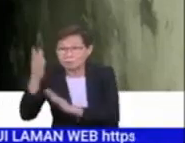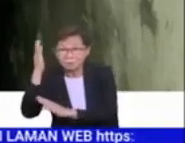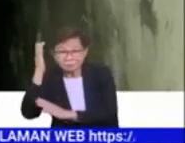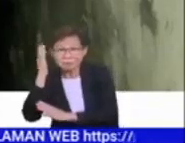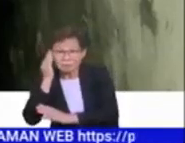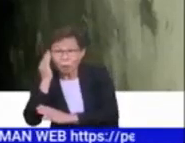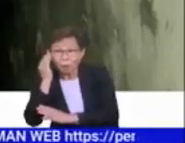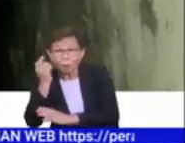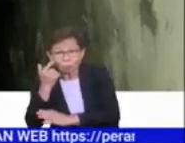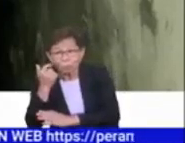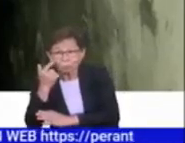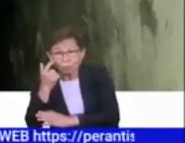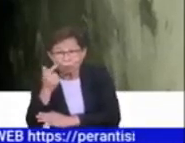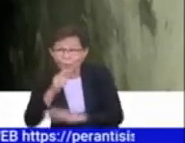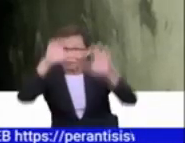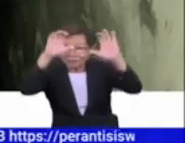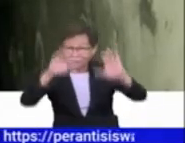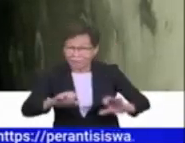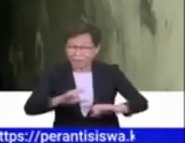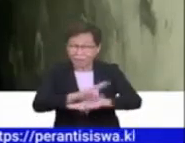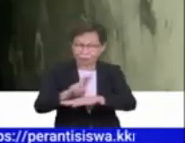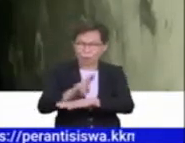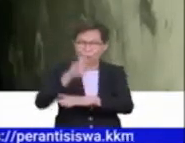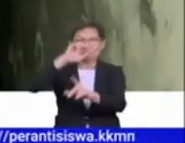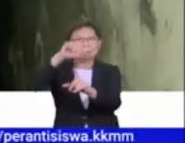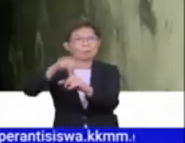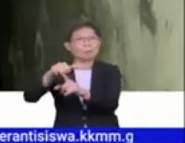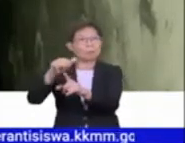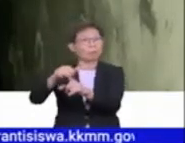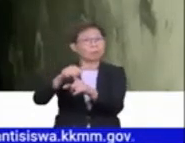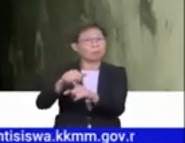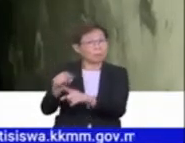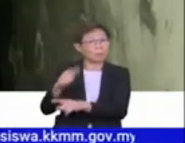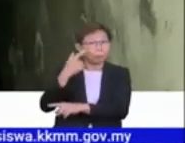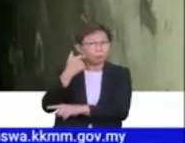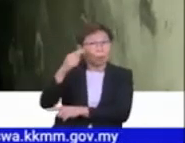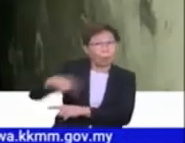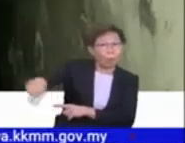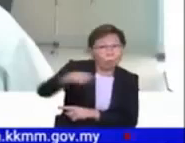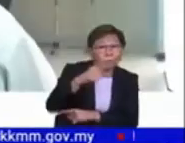taktik terkini yang digunakan oleh sindiket jenayah Kuala Putih ini?